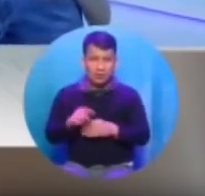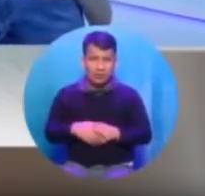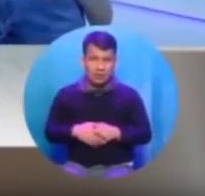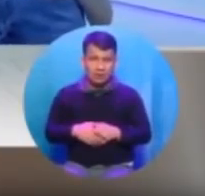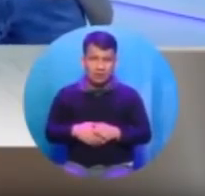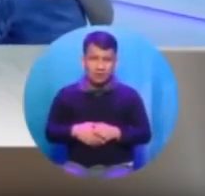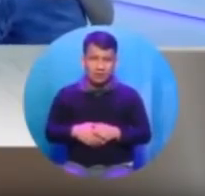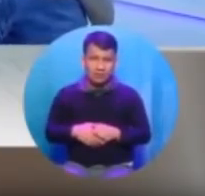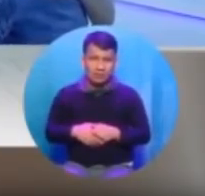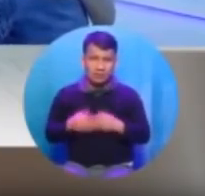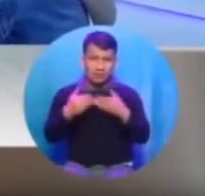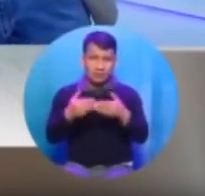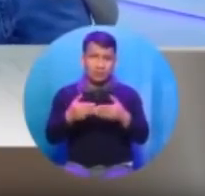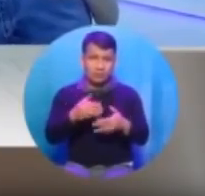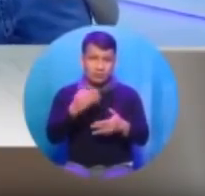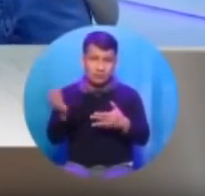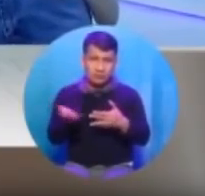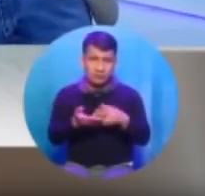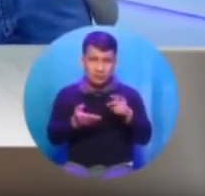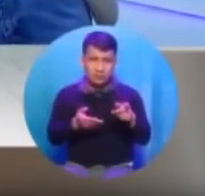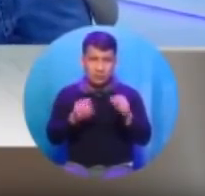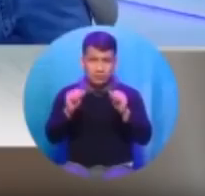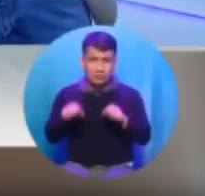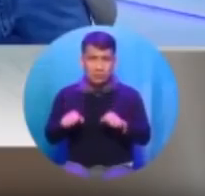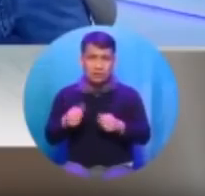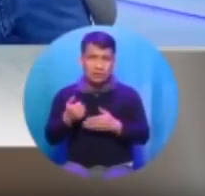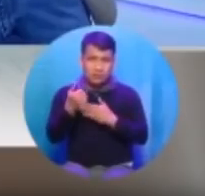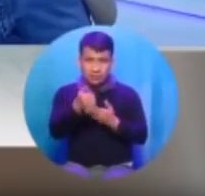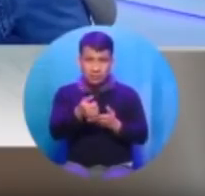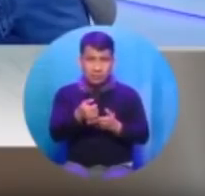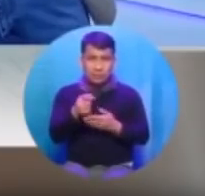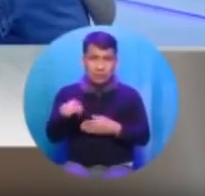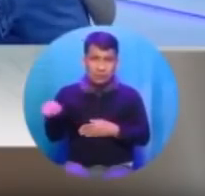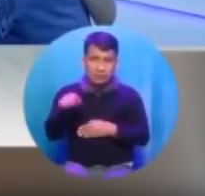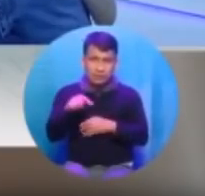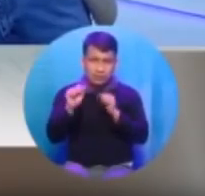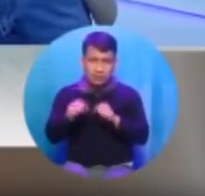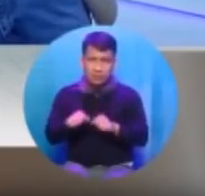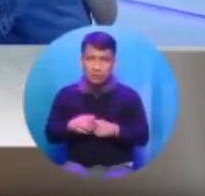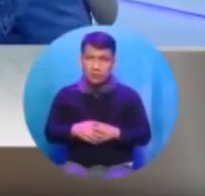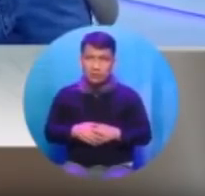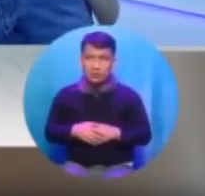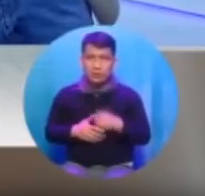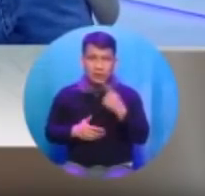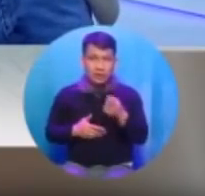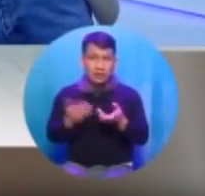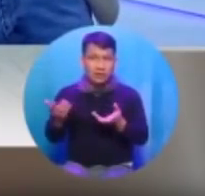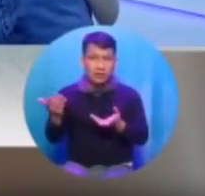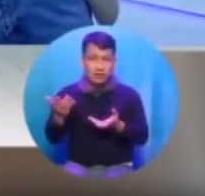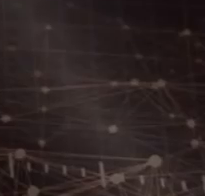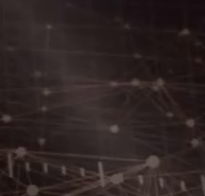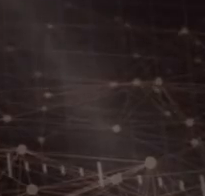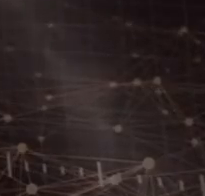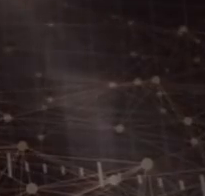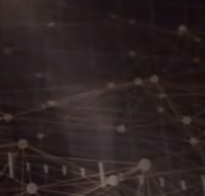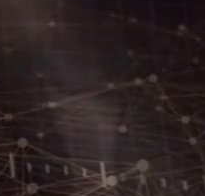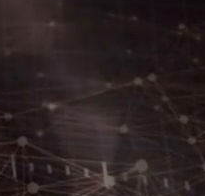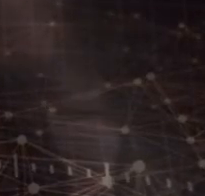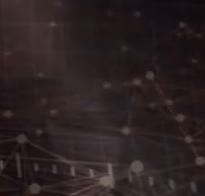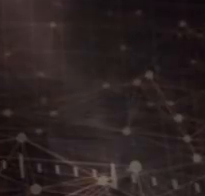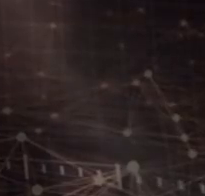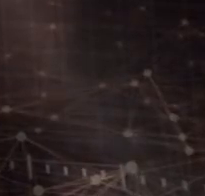Sir, ituloy ko po yung kaso, sir. Sige po, tutulungan ko po kayo. Nasaan na po itong si